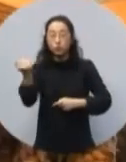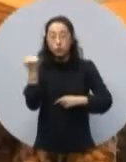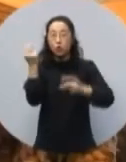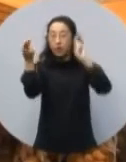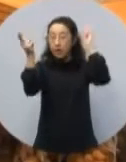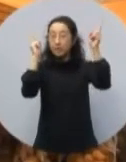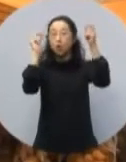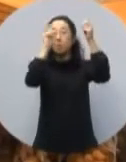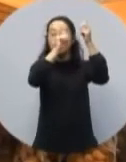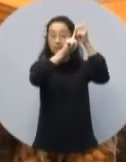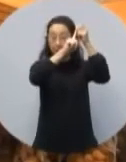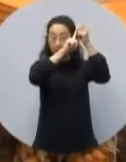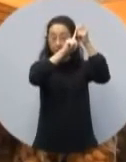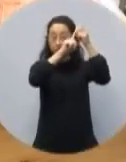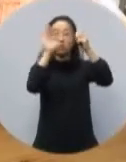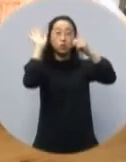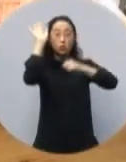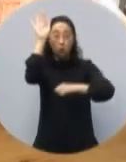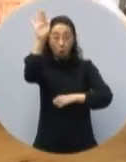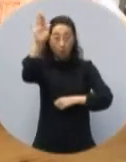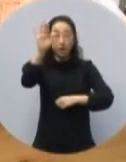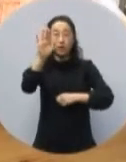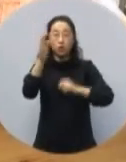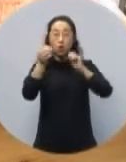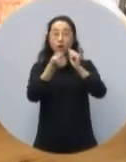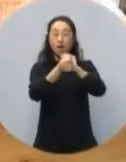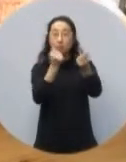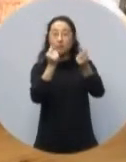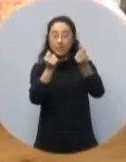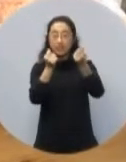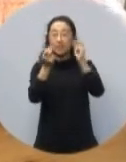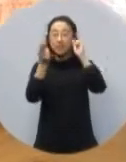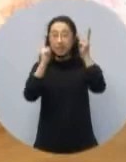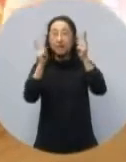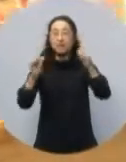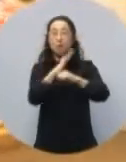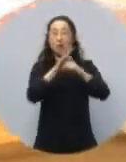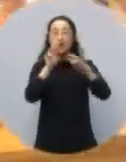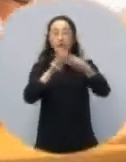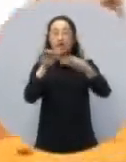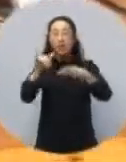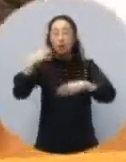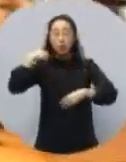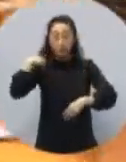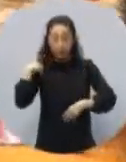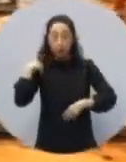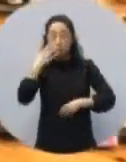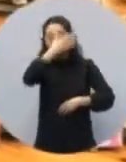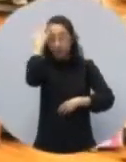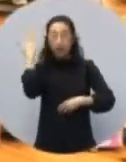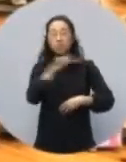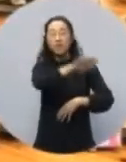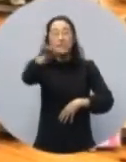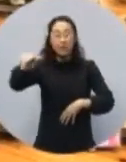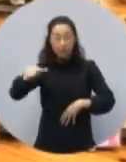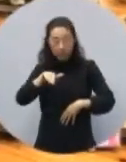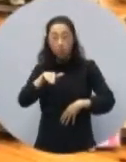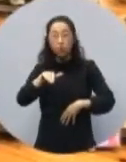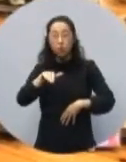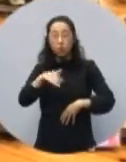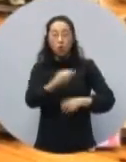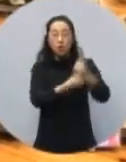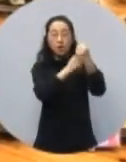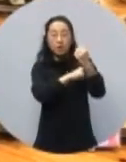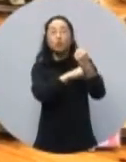を目指しております。将来の株式会社浜田屋を担う若い皆さんの活